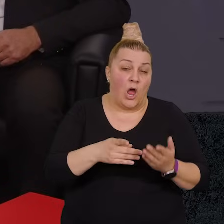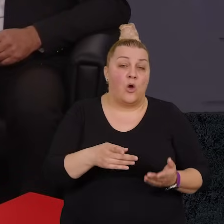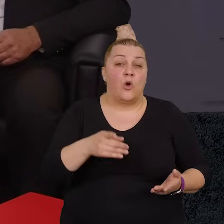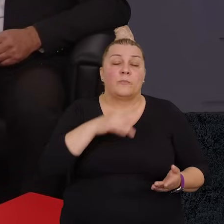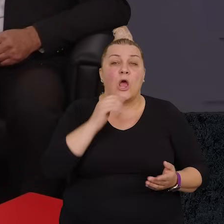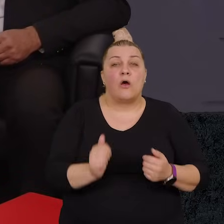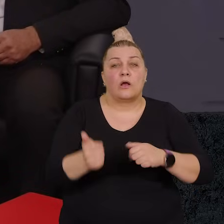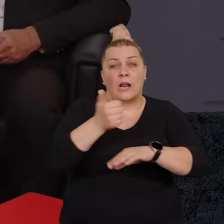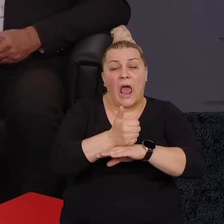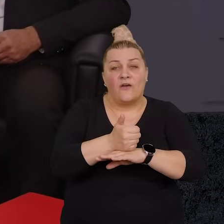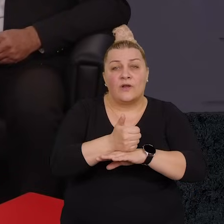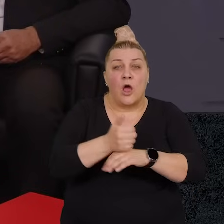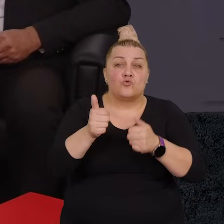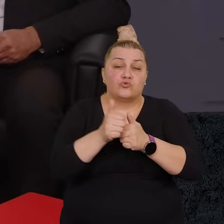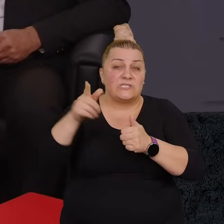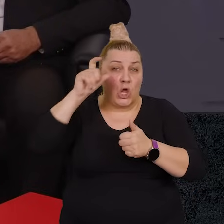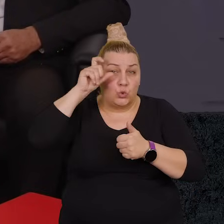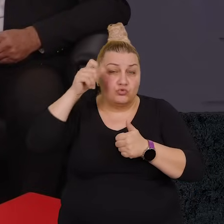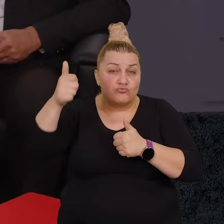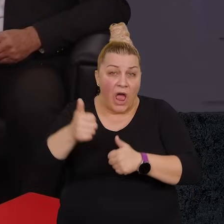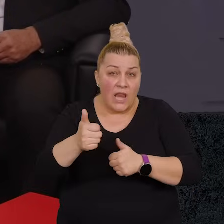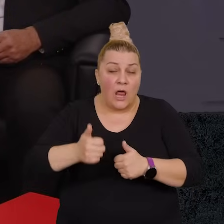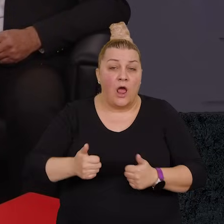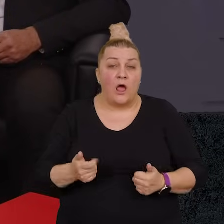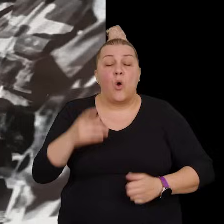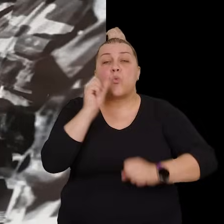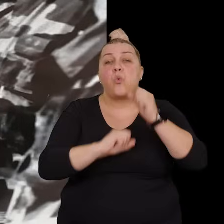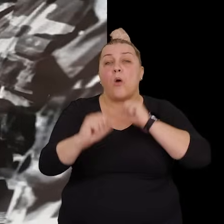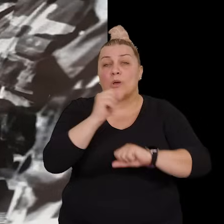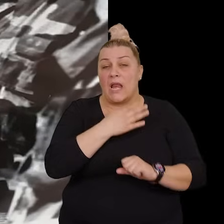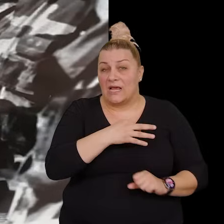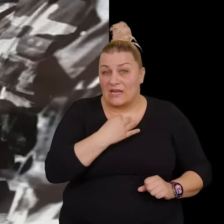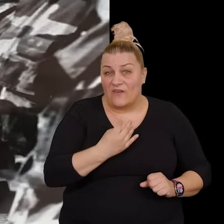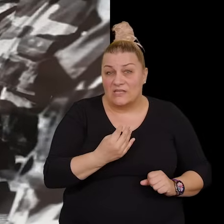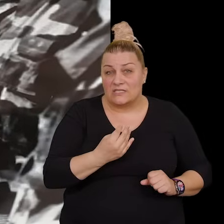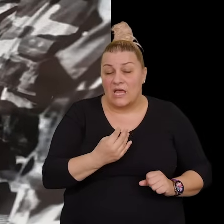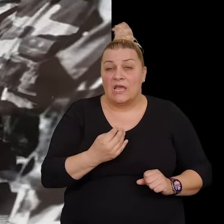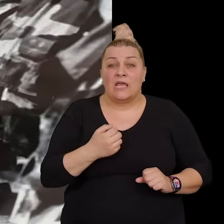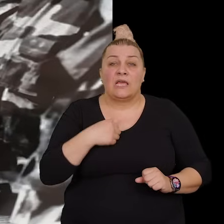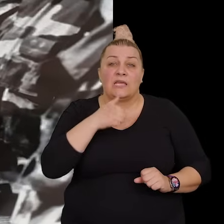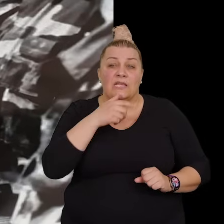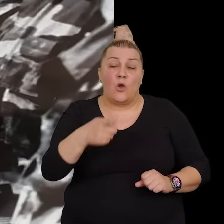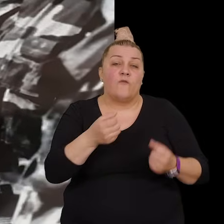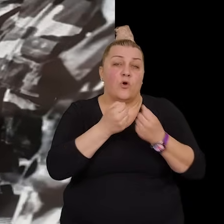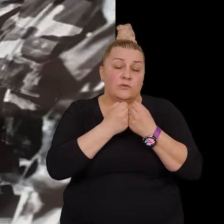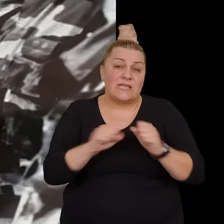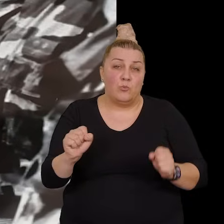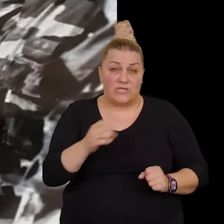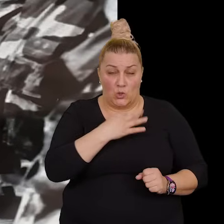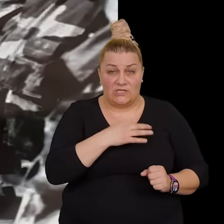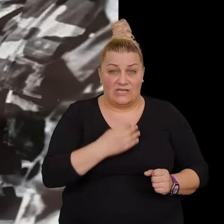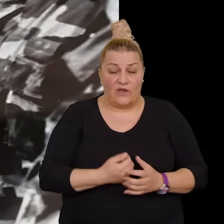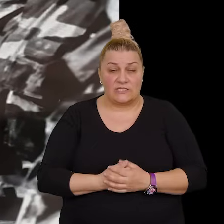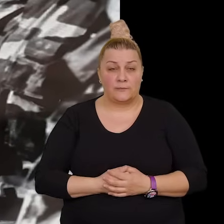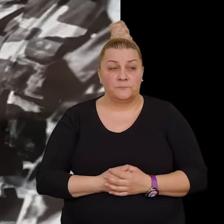ključnoj poziciji uz predsjednika Tuđmana u obrani Hrvatske i u realizaciji samostalnosti naše države. Bio je onako,